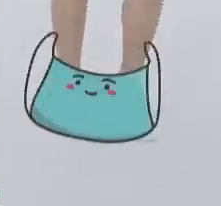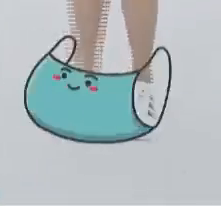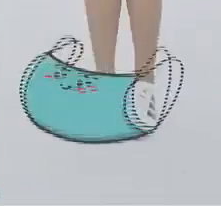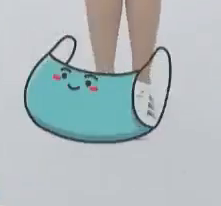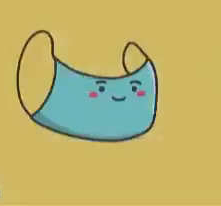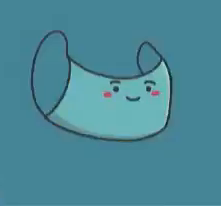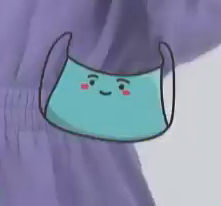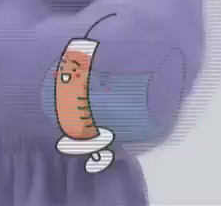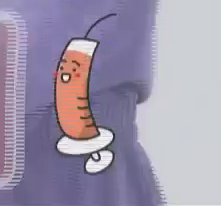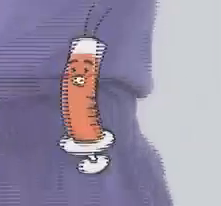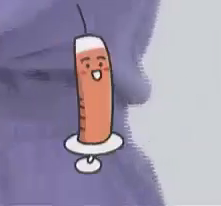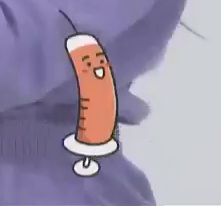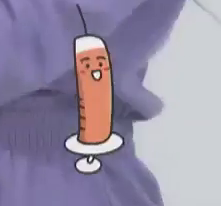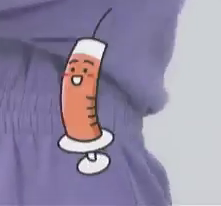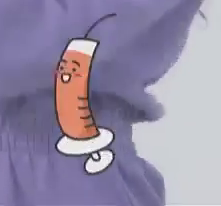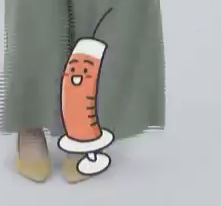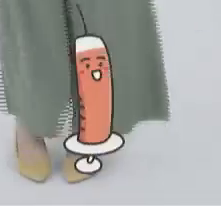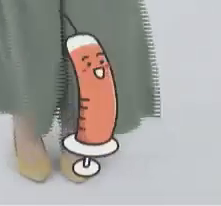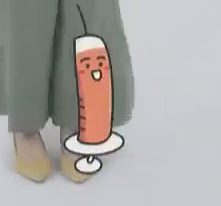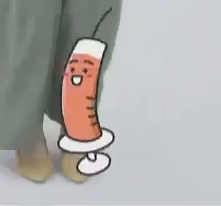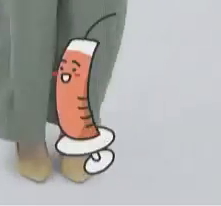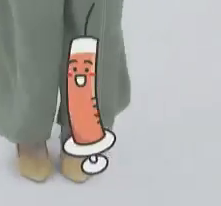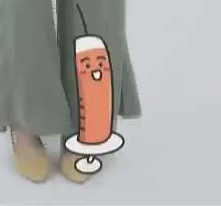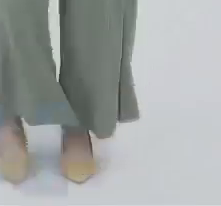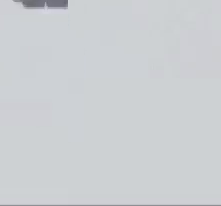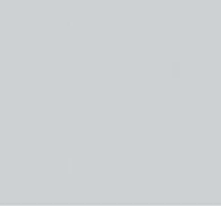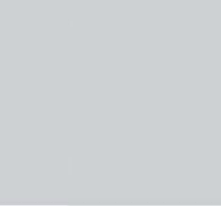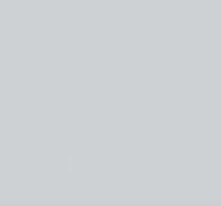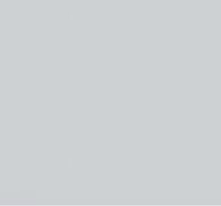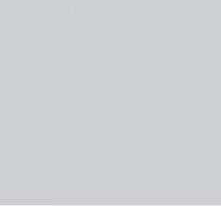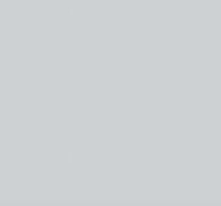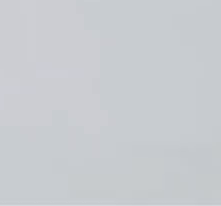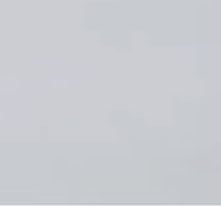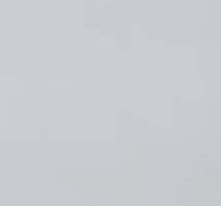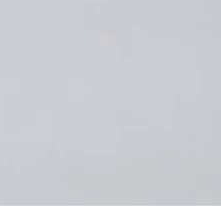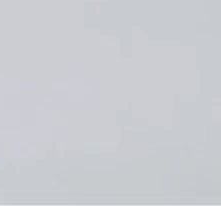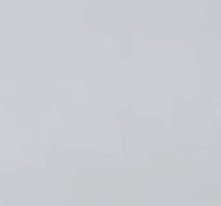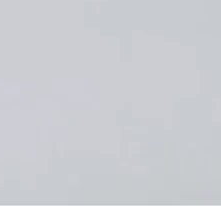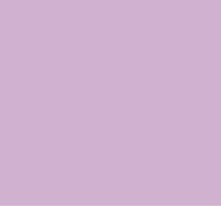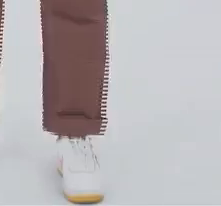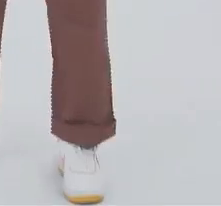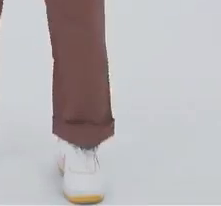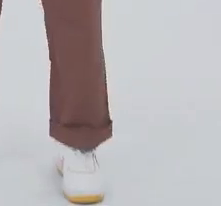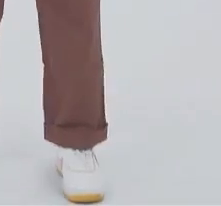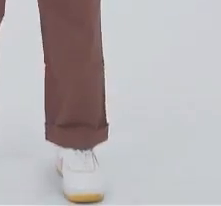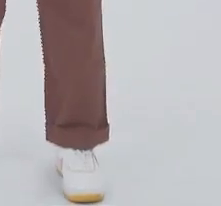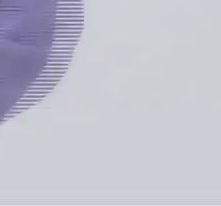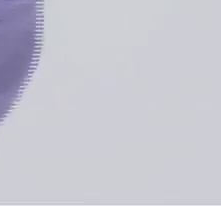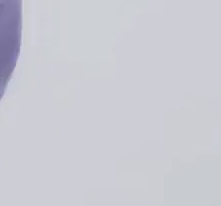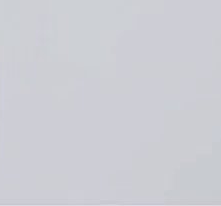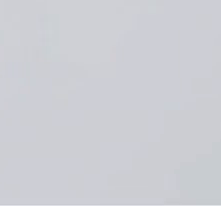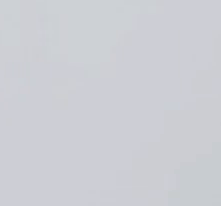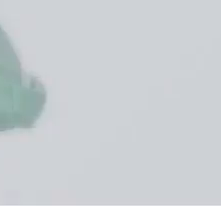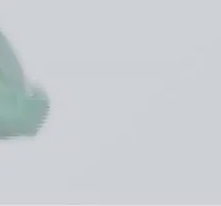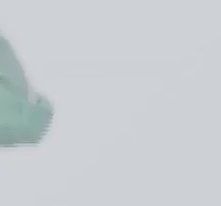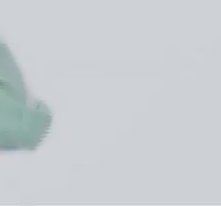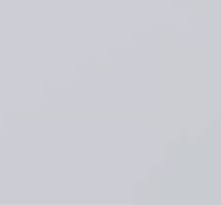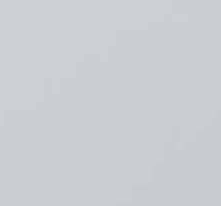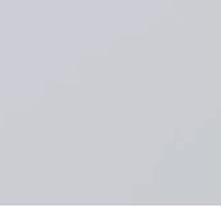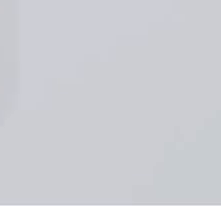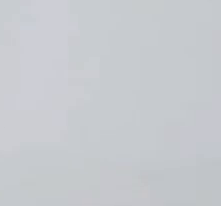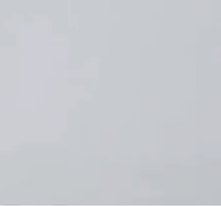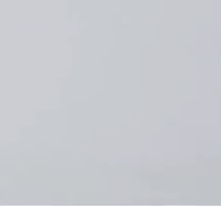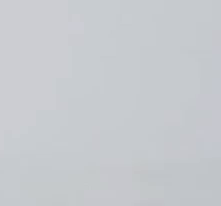Ayo masker, ayo vaksin, tiada yang dapat merenggut sehatmu.